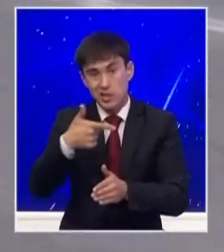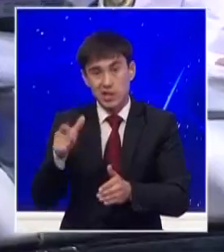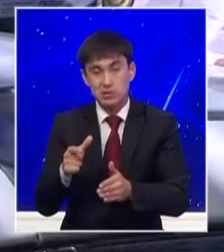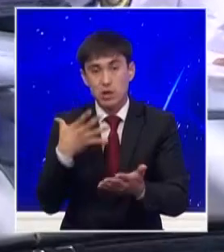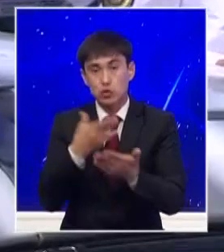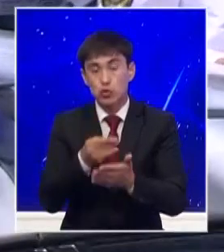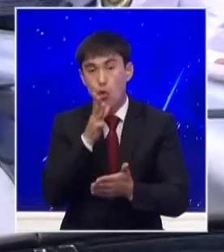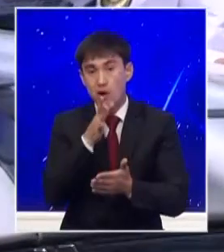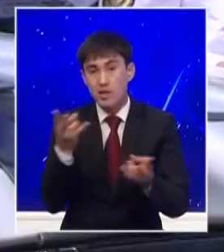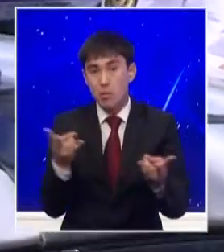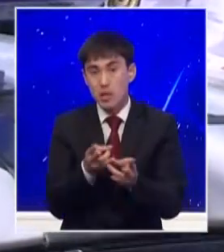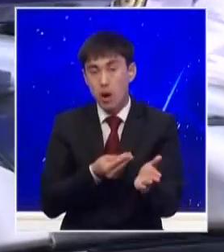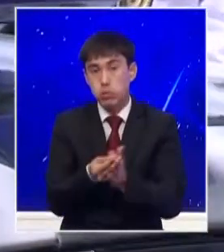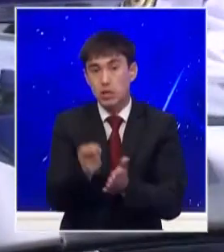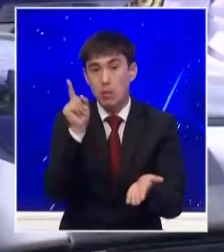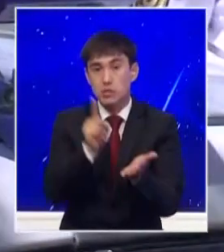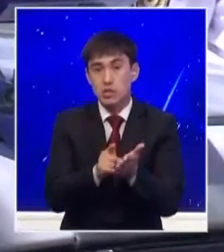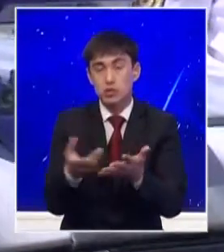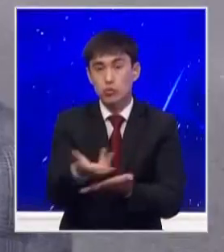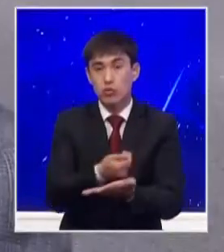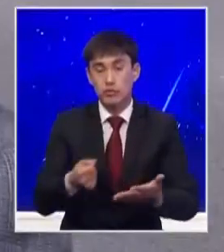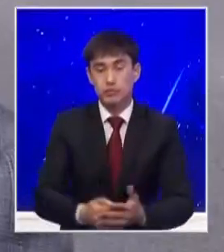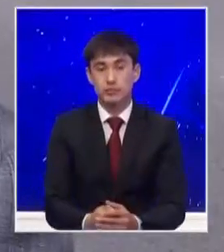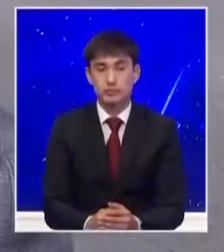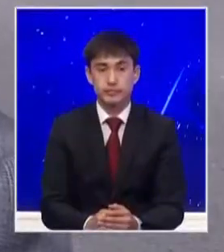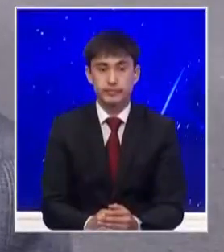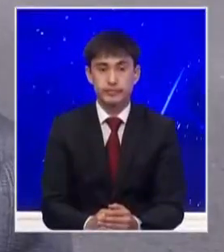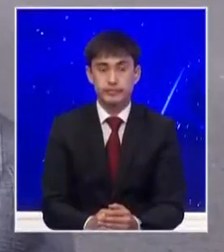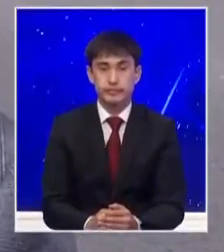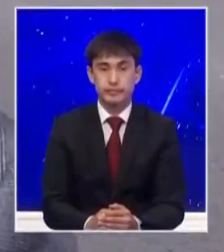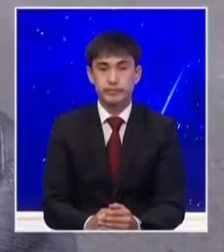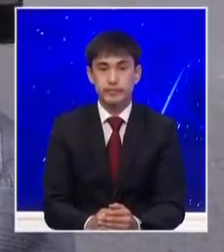о сроках и необходимости оплаты обязательных сборов.